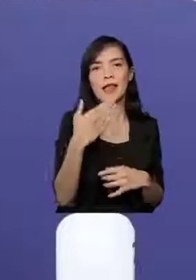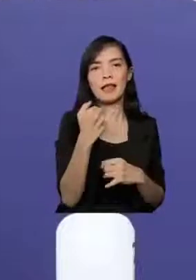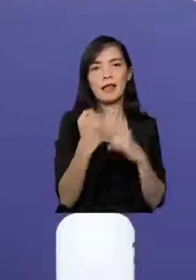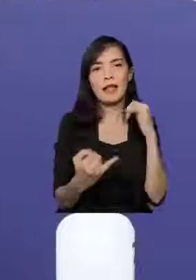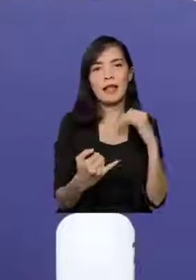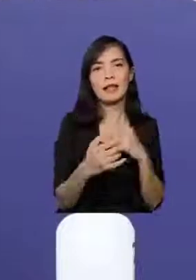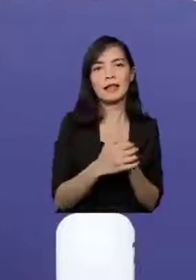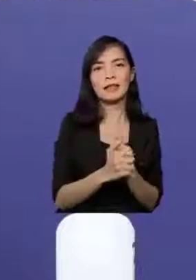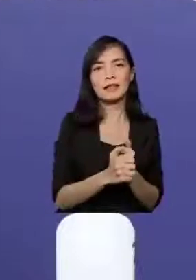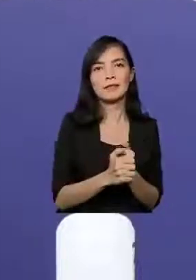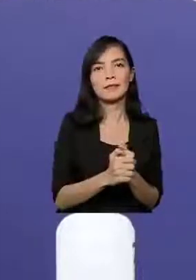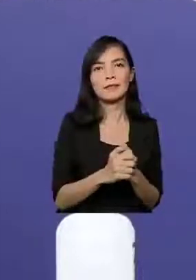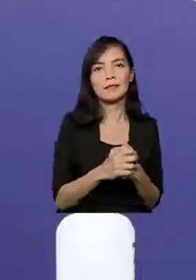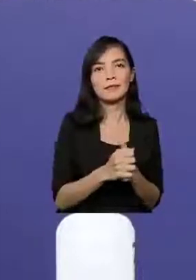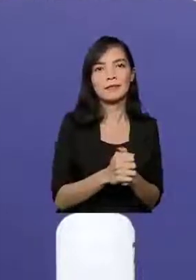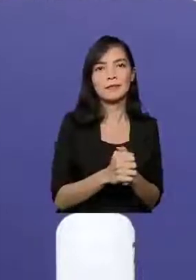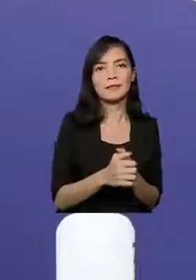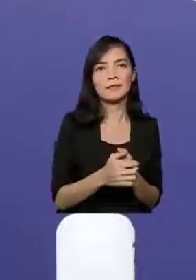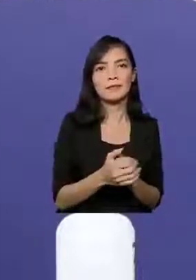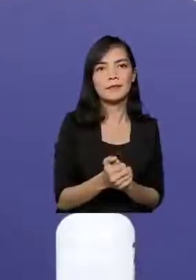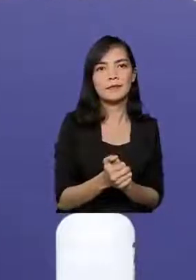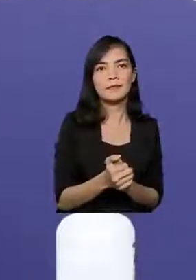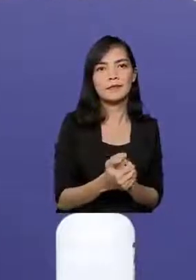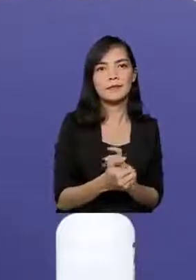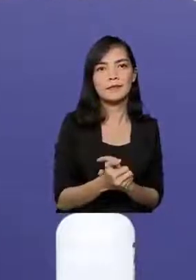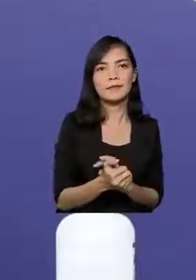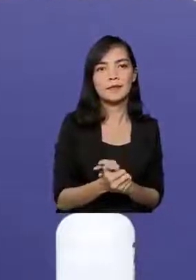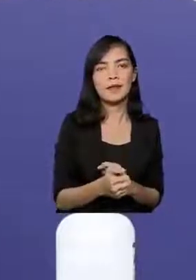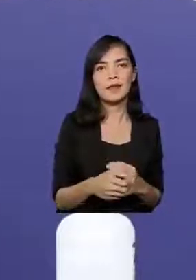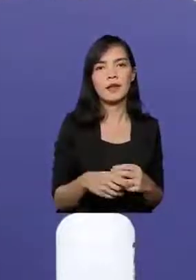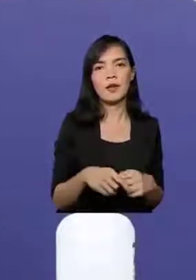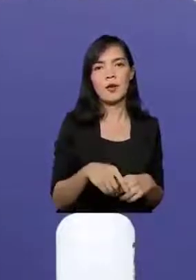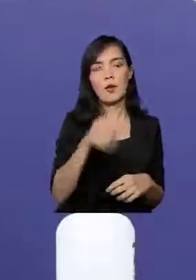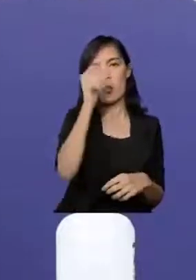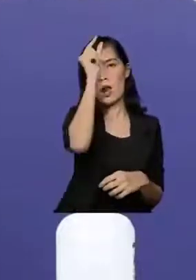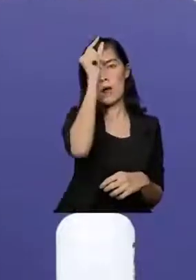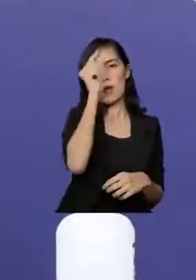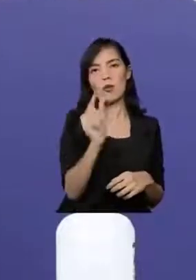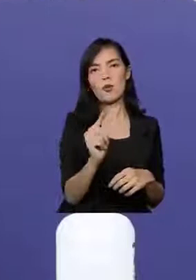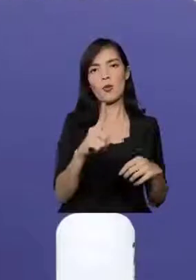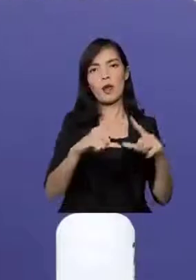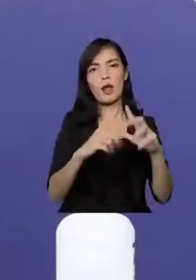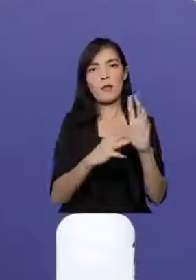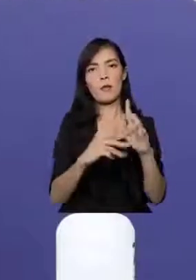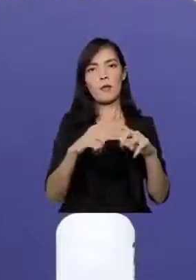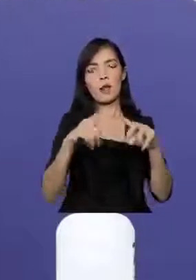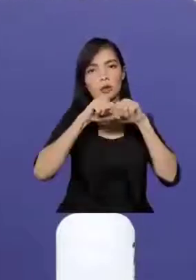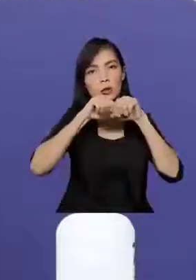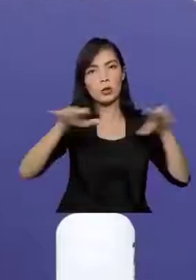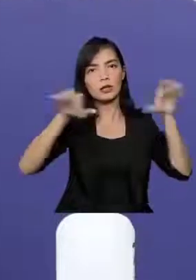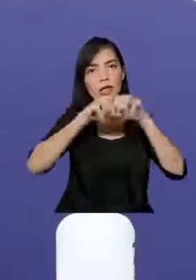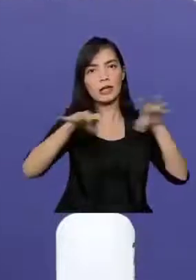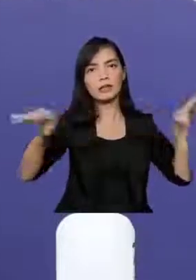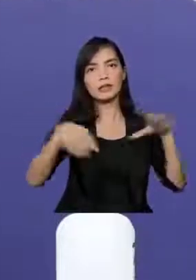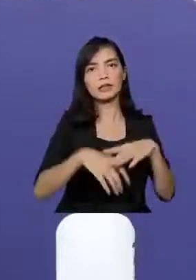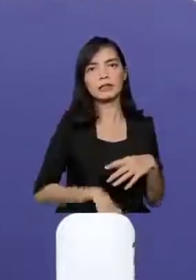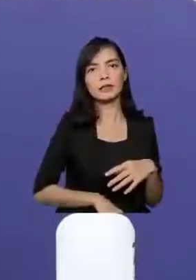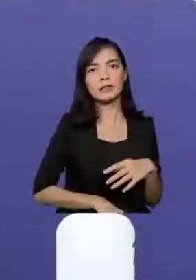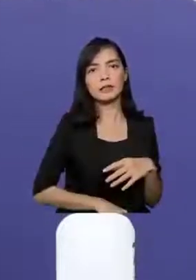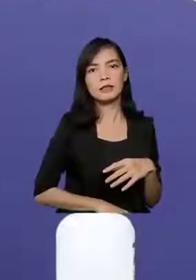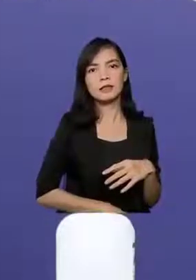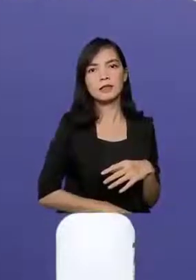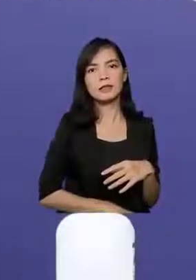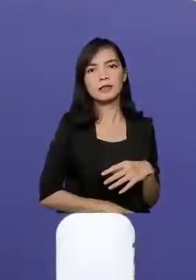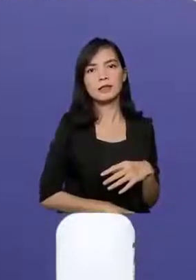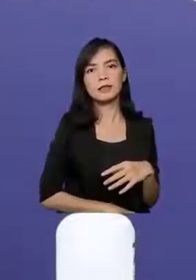bapak lalu terlebih dahulu bagaimana para ulama mensosialisasikan Perubahan tersebut karena ini kan kaitannya dengan ibadah ya